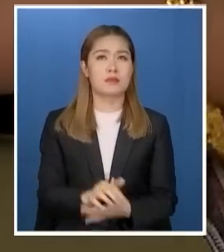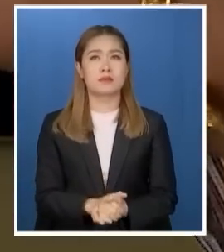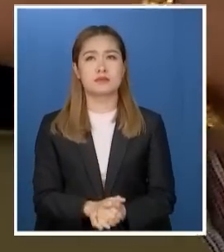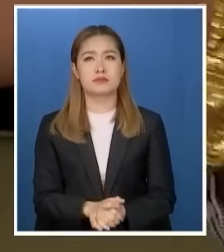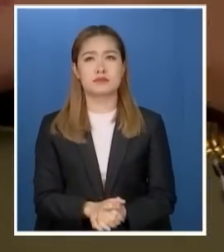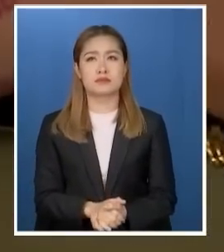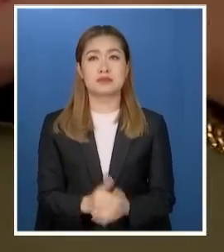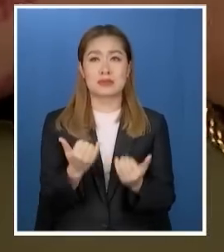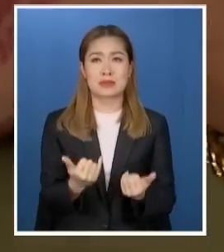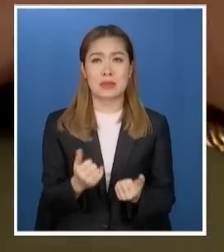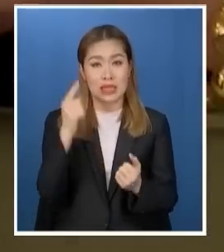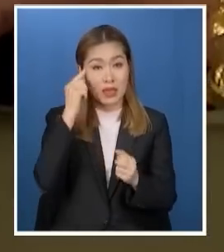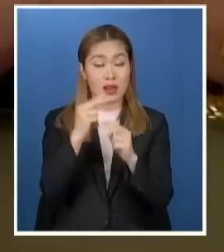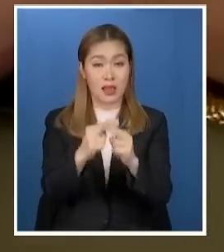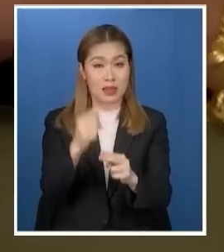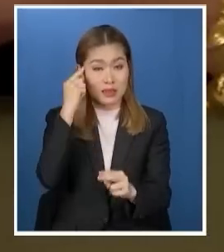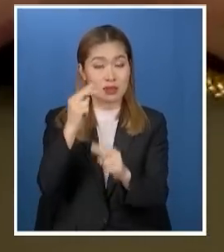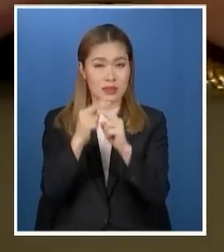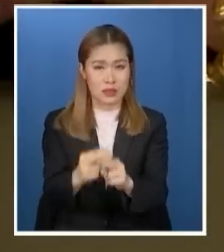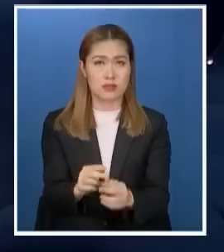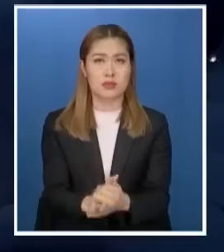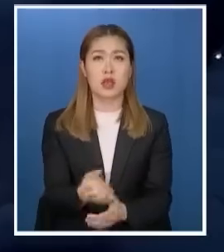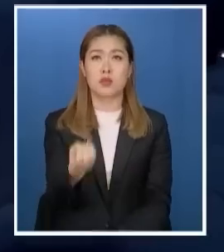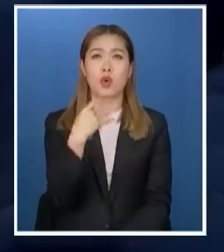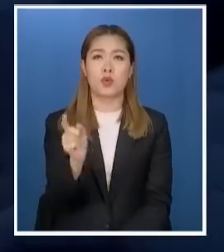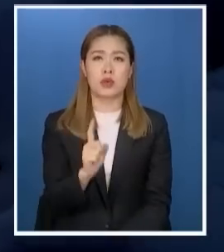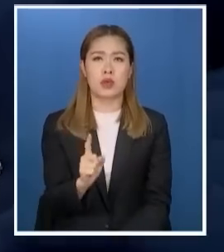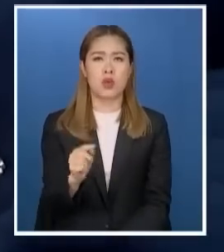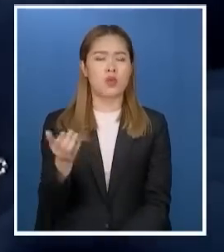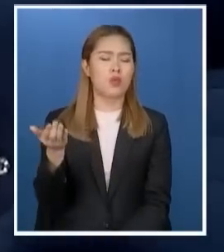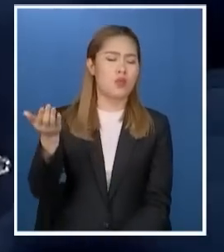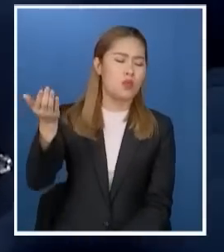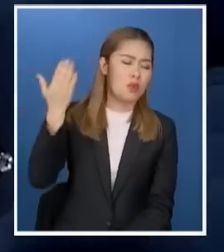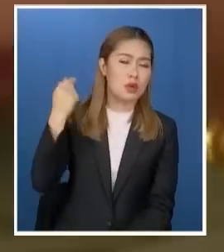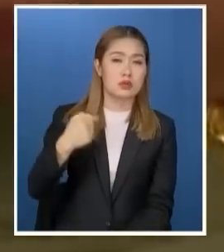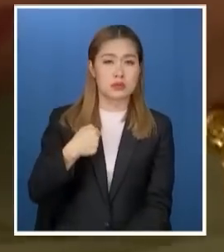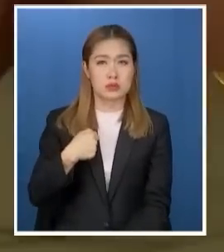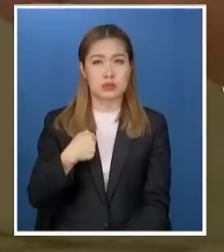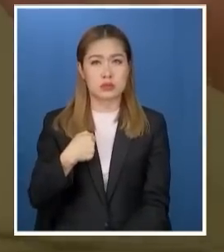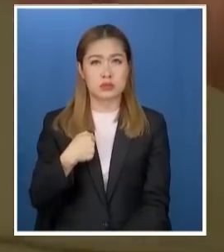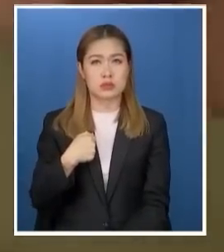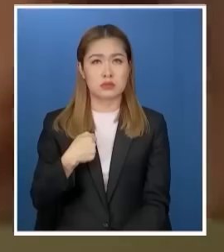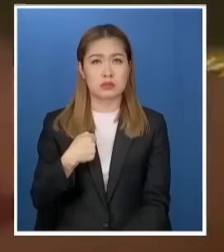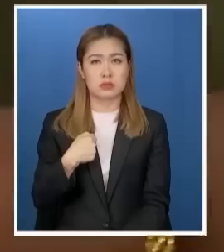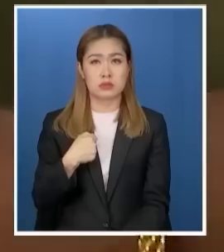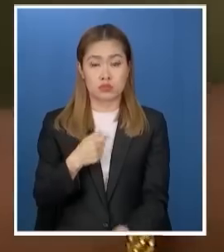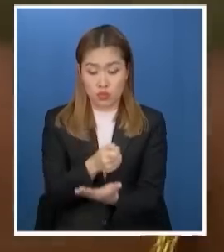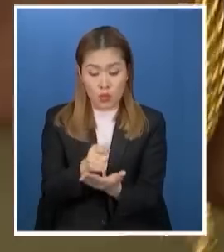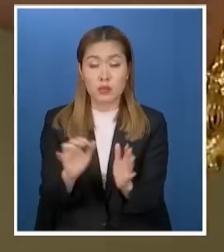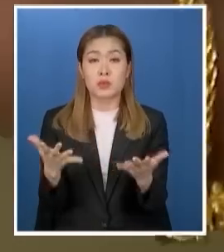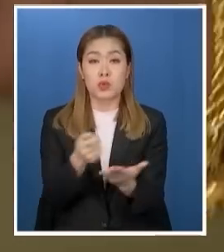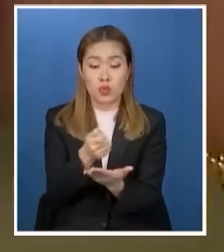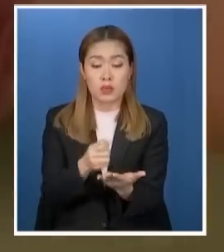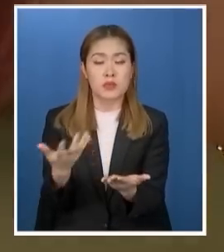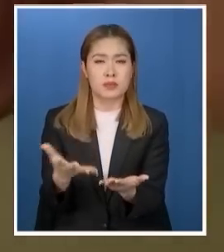นกันอันนี้โปรดใช้วิจารณญาณนะฮะคุณผู้ชมเขาบอกมีการบอกว่าวันนั้นเนี่ยเธอไม่ได้ใช้ดวงไม่ได้ใช้อะไร